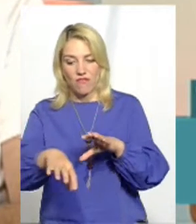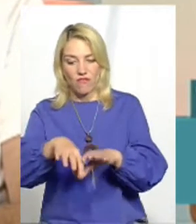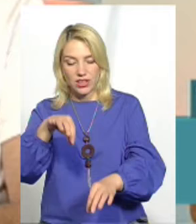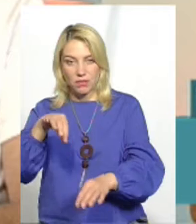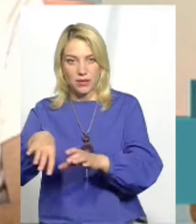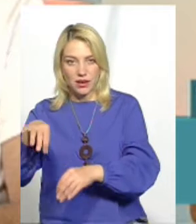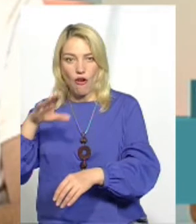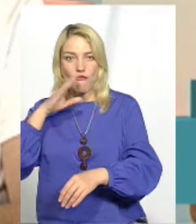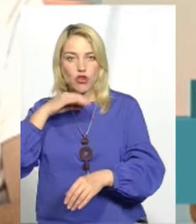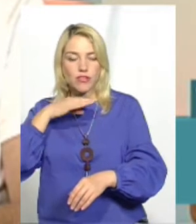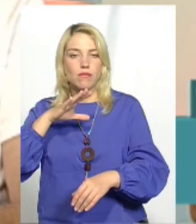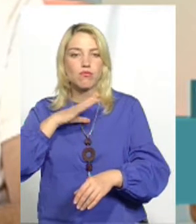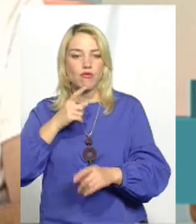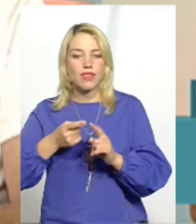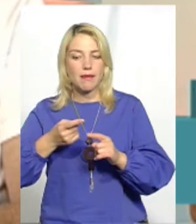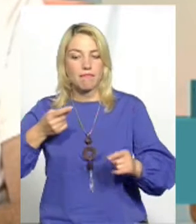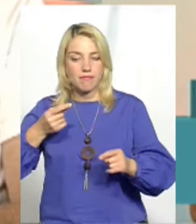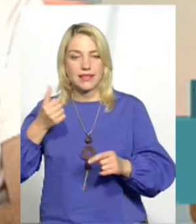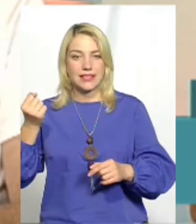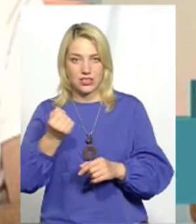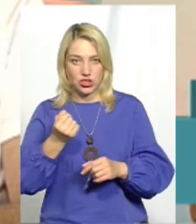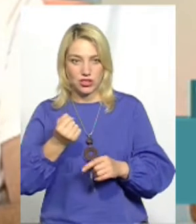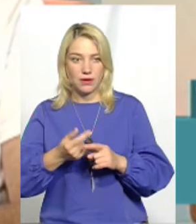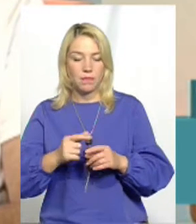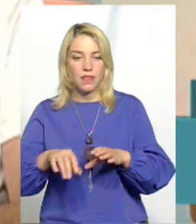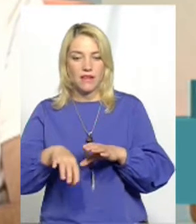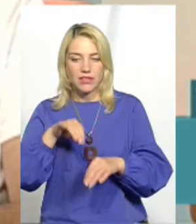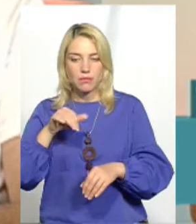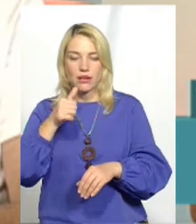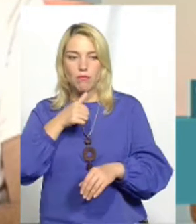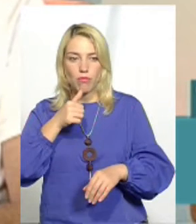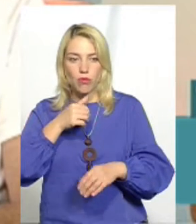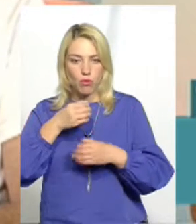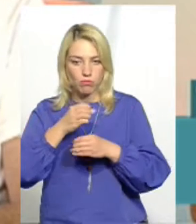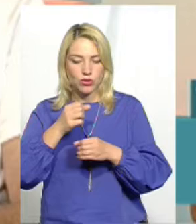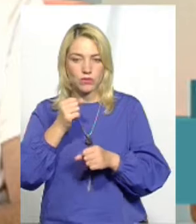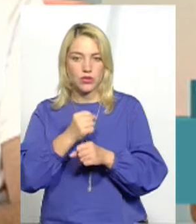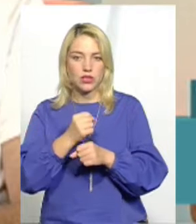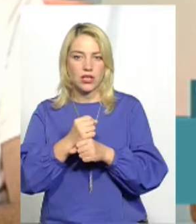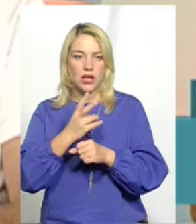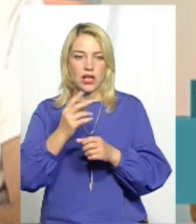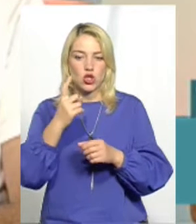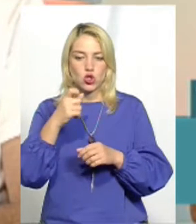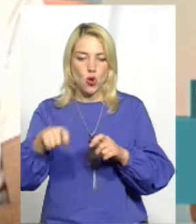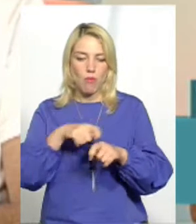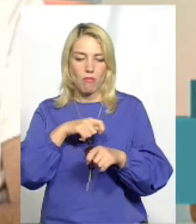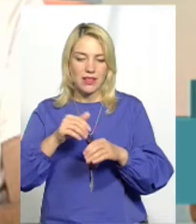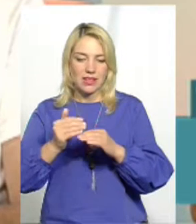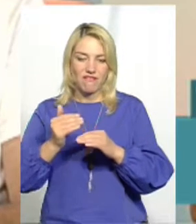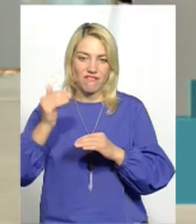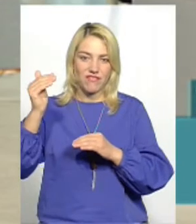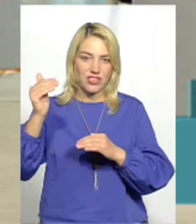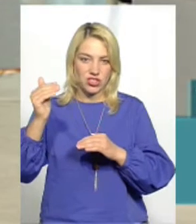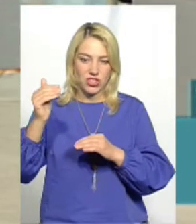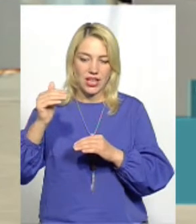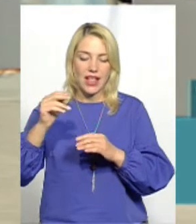А визначається дуже просто. Є відбір проб здійснюється вище, 100 метрів вище скиду, то який